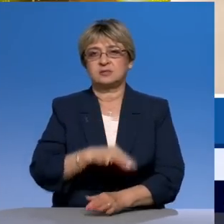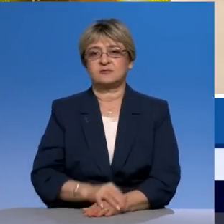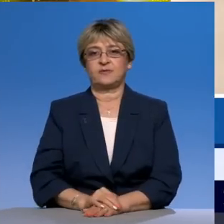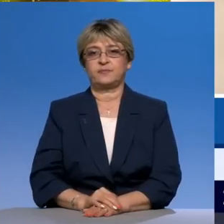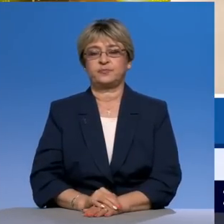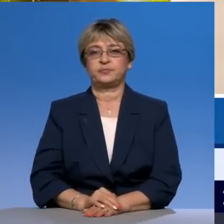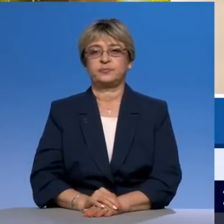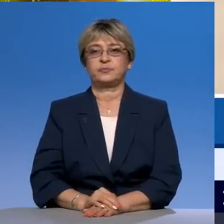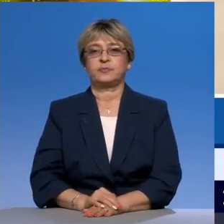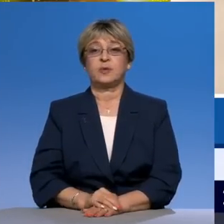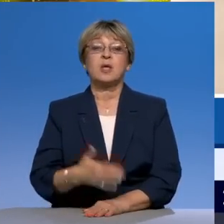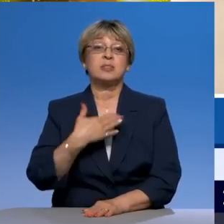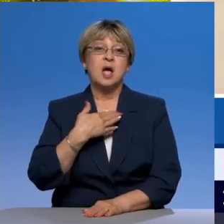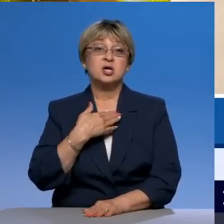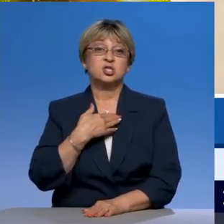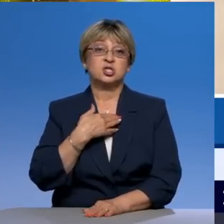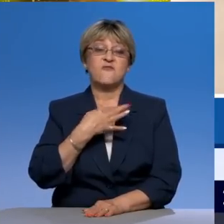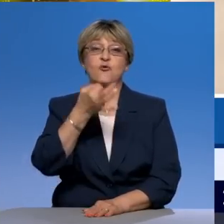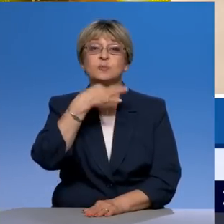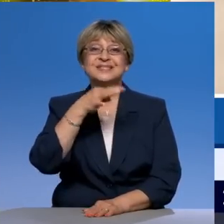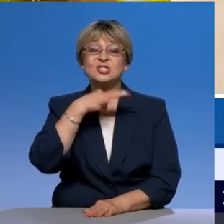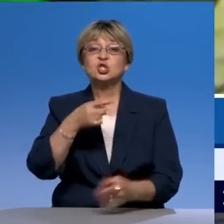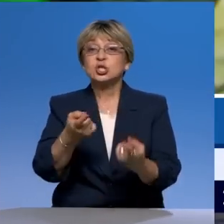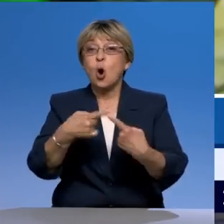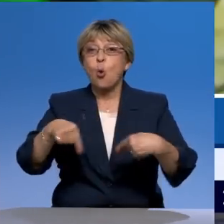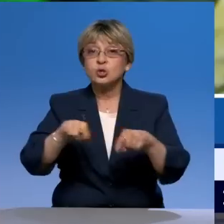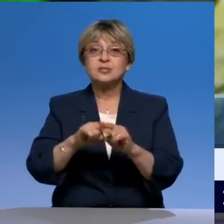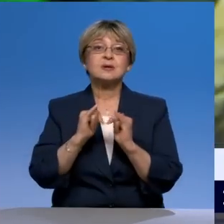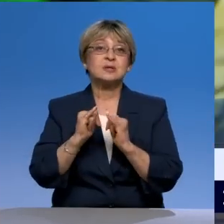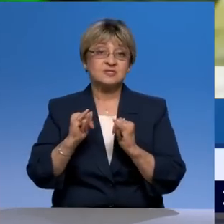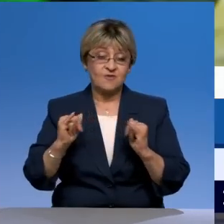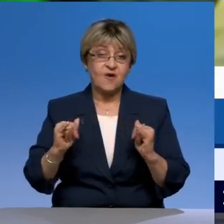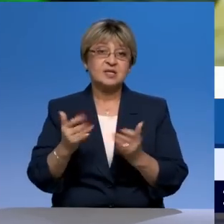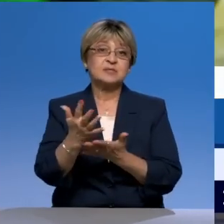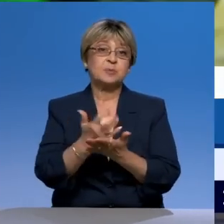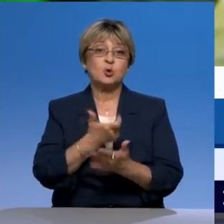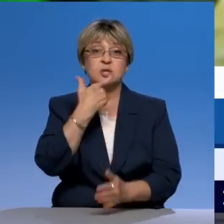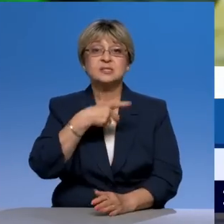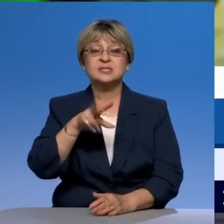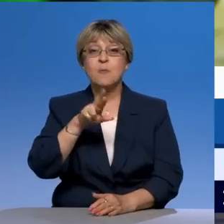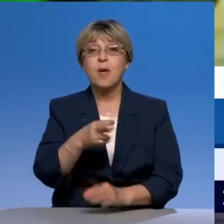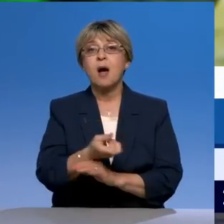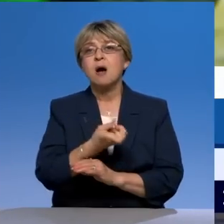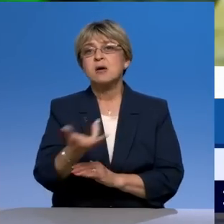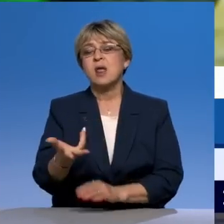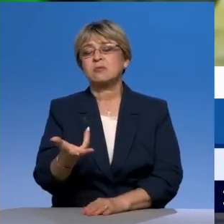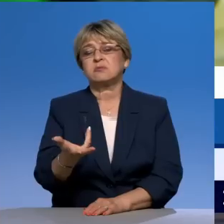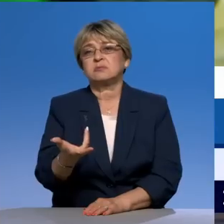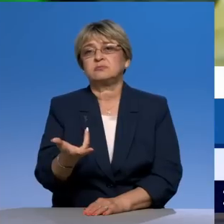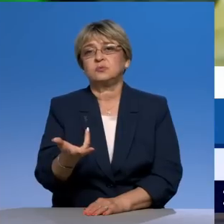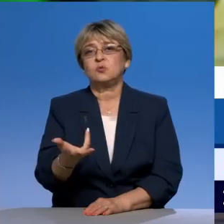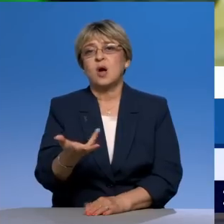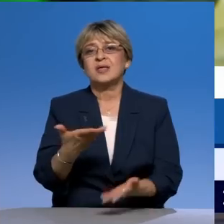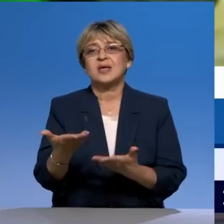действительно, наша фарм-отрасль, она развивается и берет на себя ряд каких-то